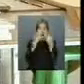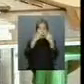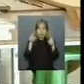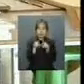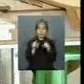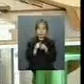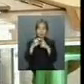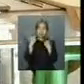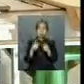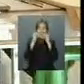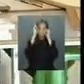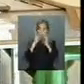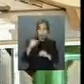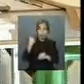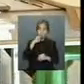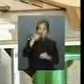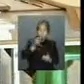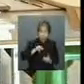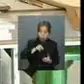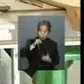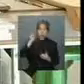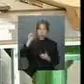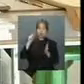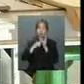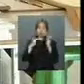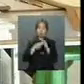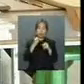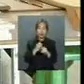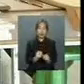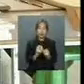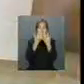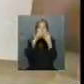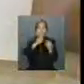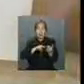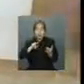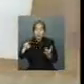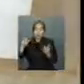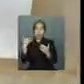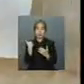ารย์ค่ะใช้วิธีกดและปล่อยก็จะได้อารมณ์ของสีที่ไล่จากหนักไปเบาค่ะ